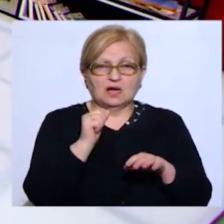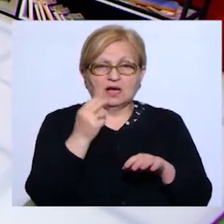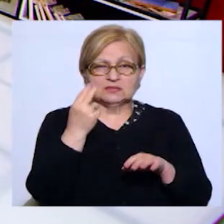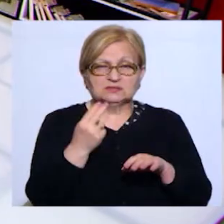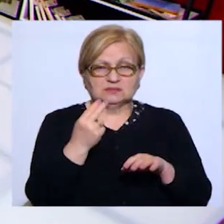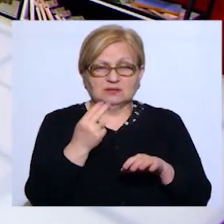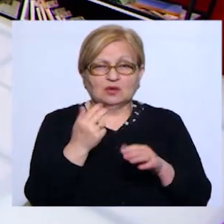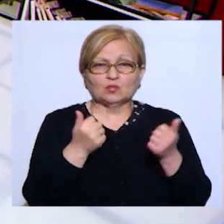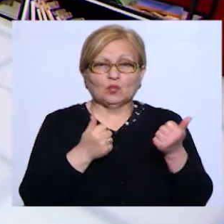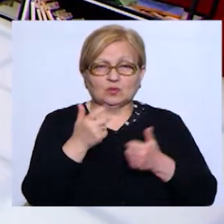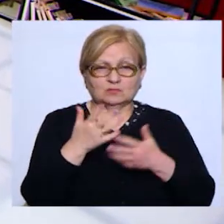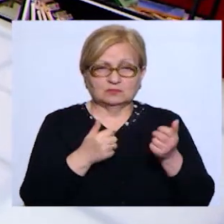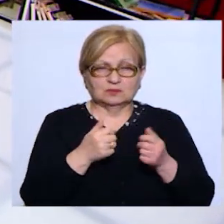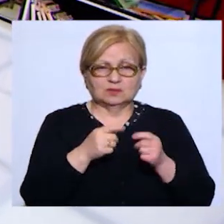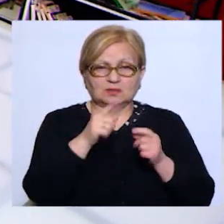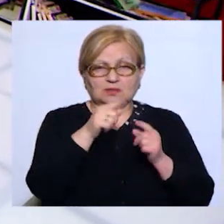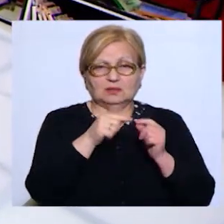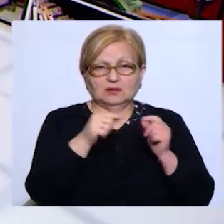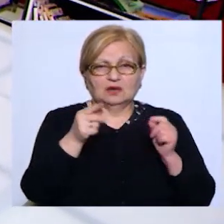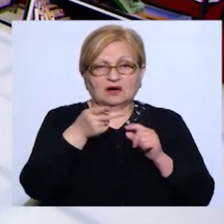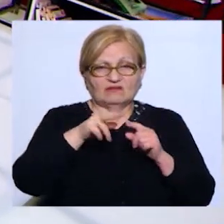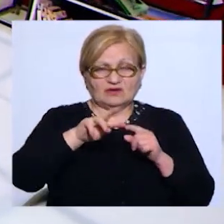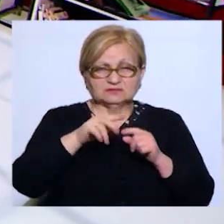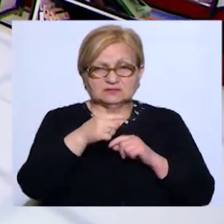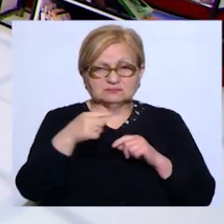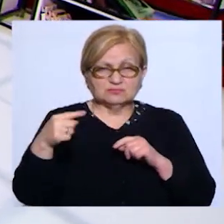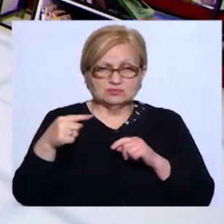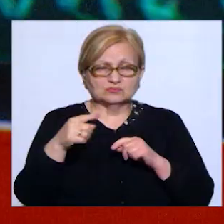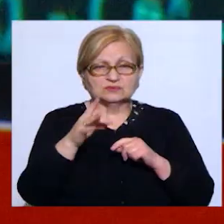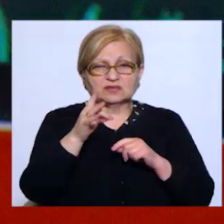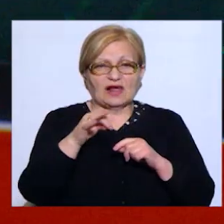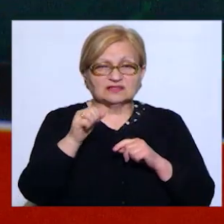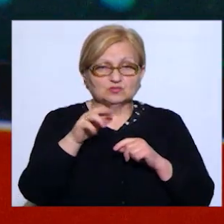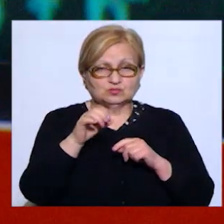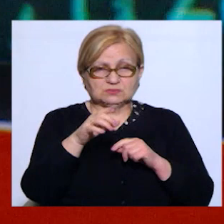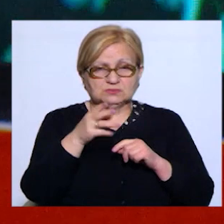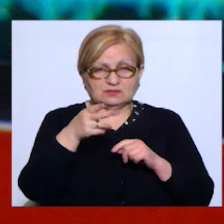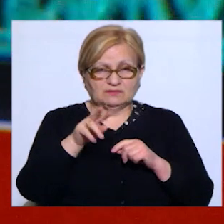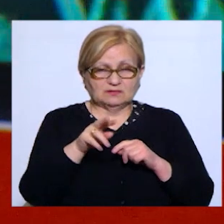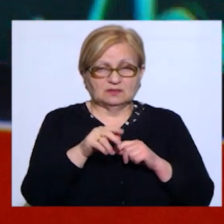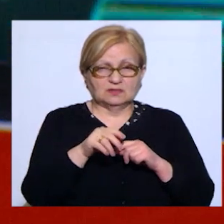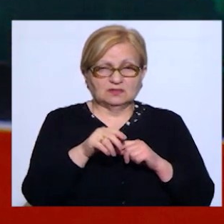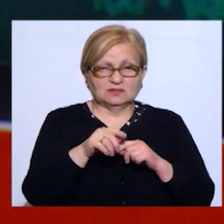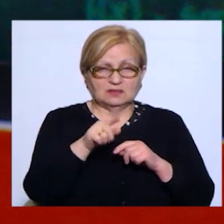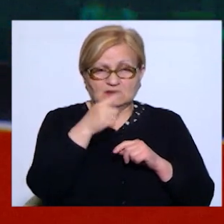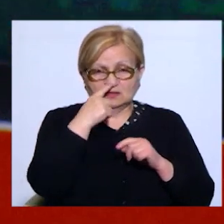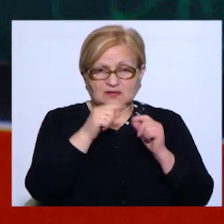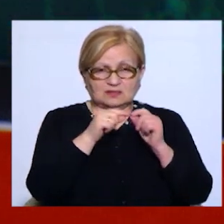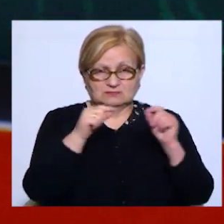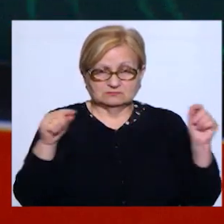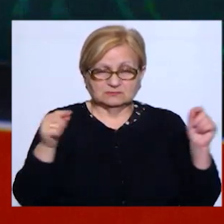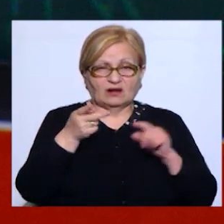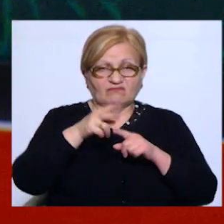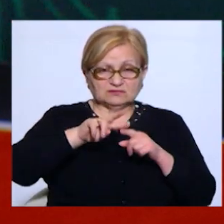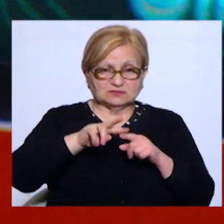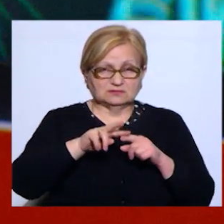როგორ გამოითვლება? ჰიპოტენუზის კვადრატს მინუს რადიუსის კვადრატი. CB როგორ გამოითვლება? იგივე ჰიპოტენუზის